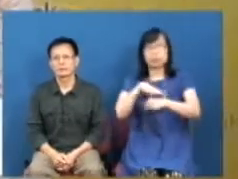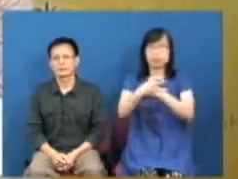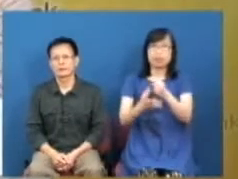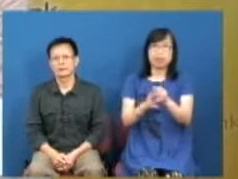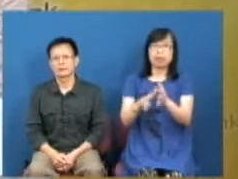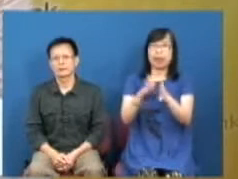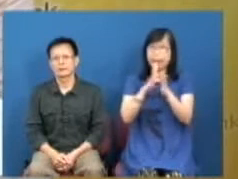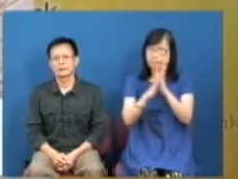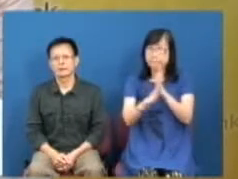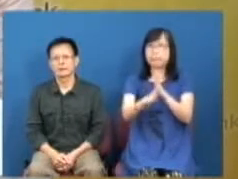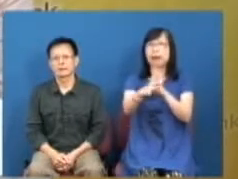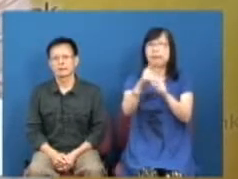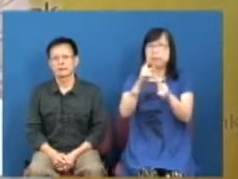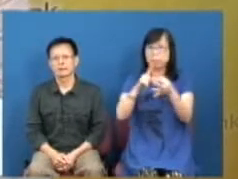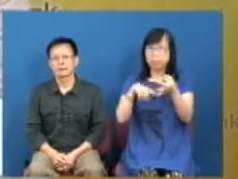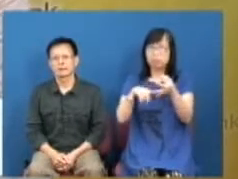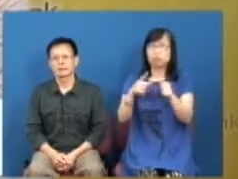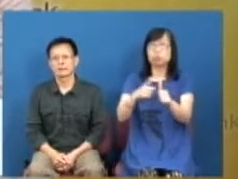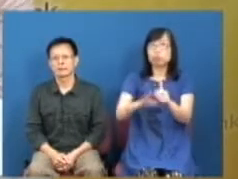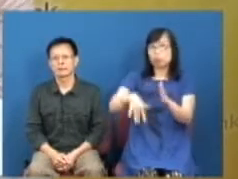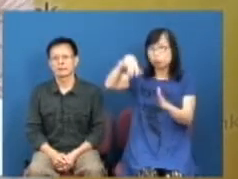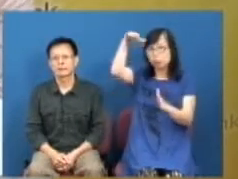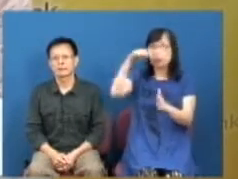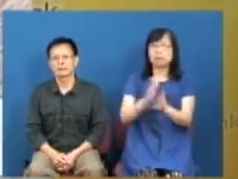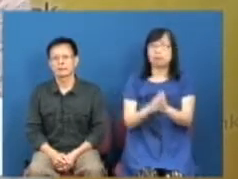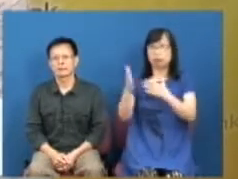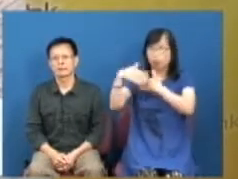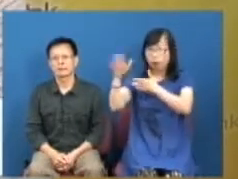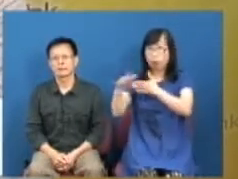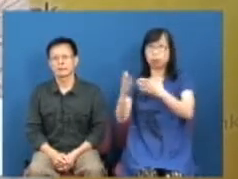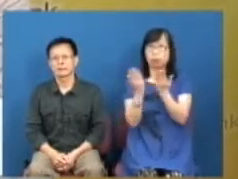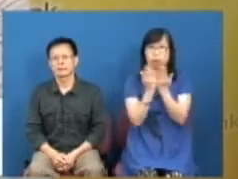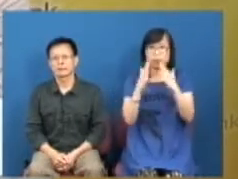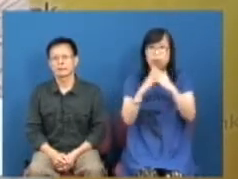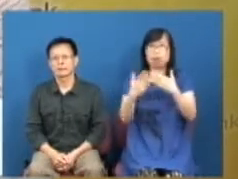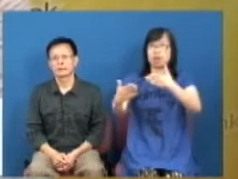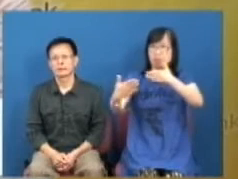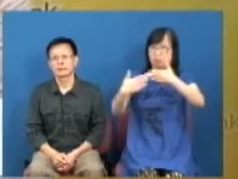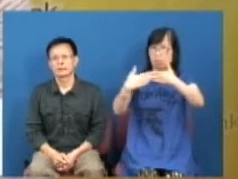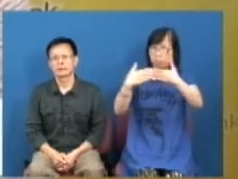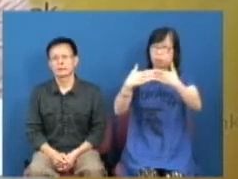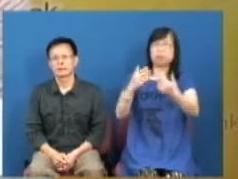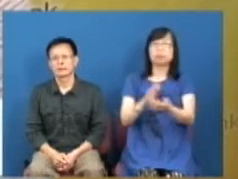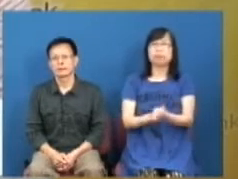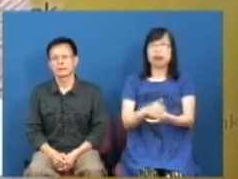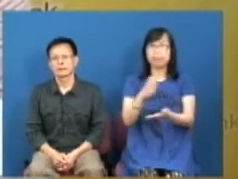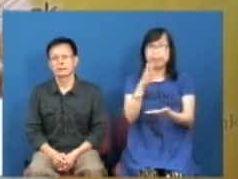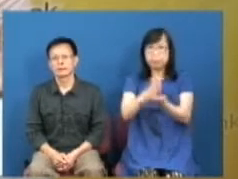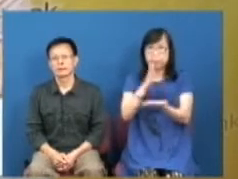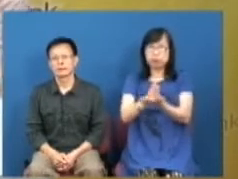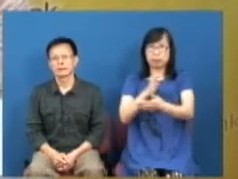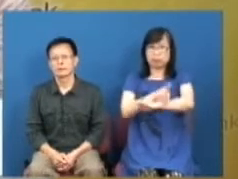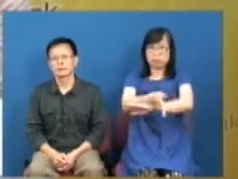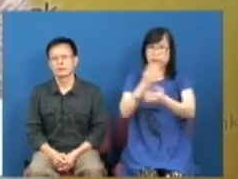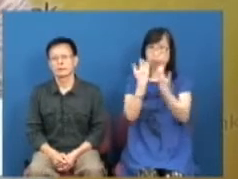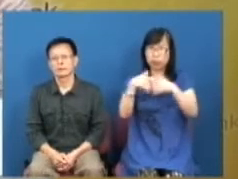名高咧，其實你同其他外國嘅院校咧嗰個接觸，以至其他唔同嘅。即係社會嘅